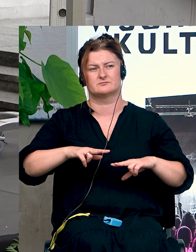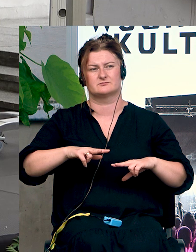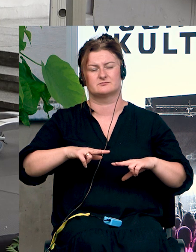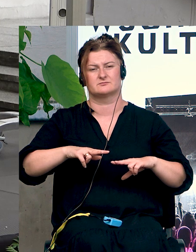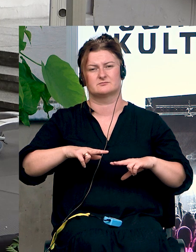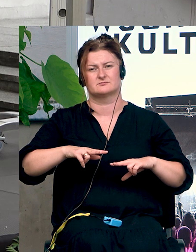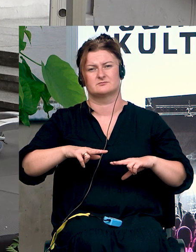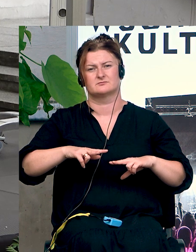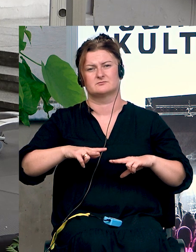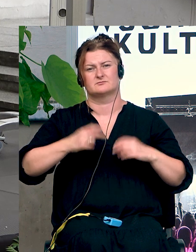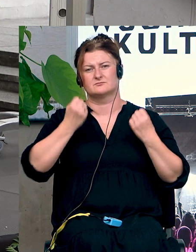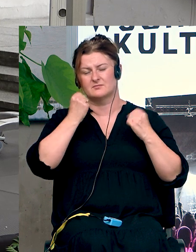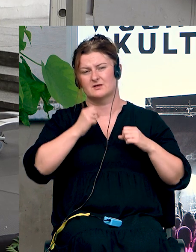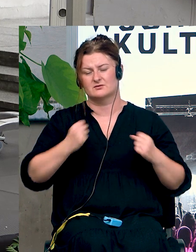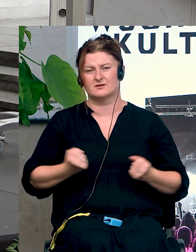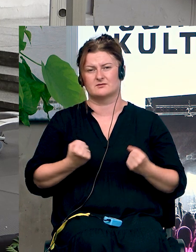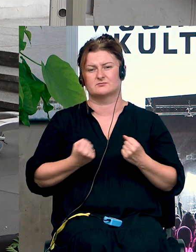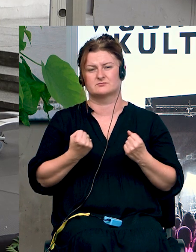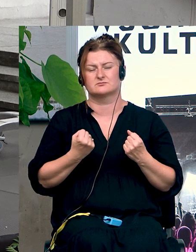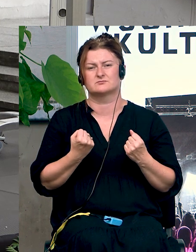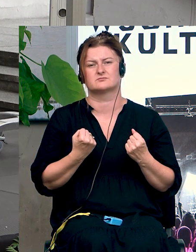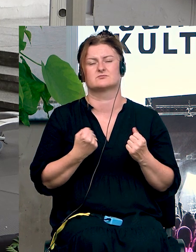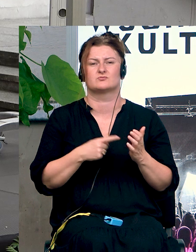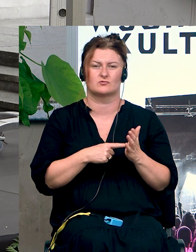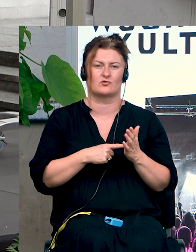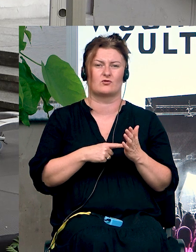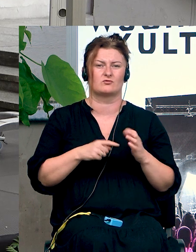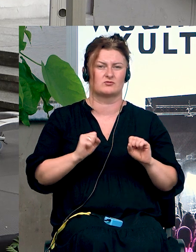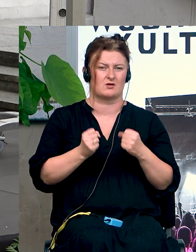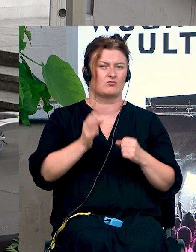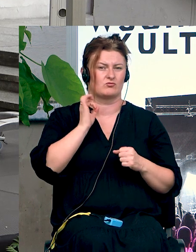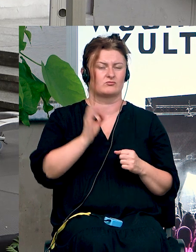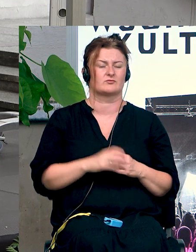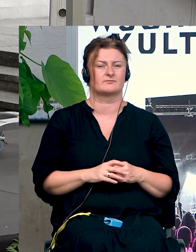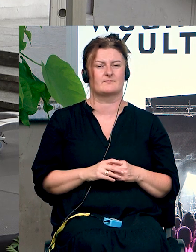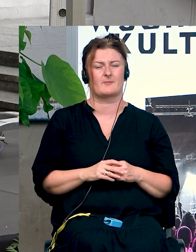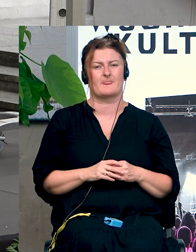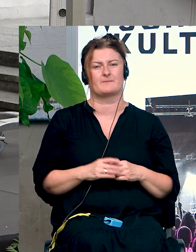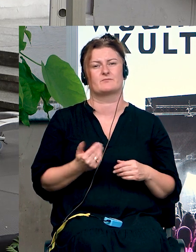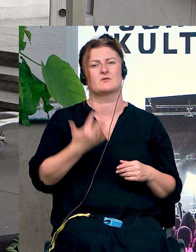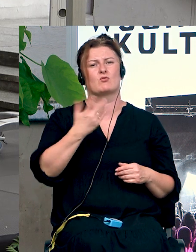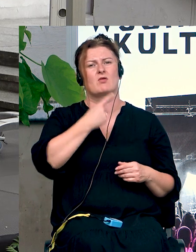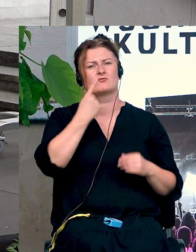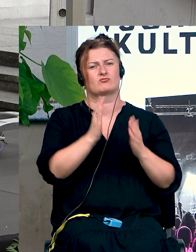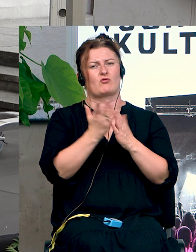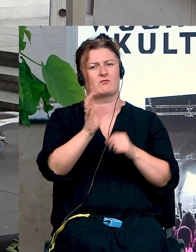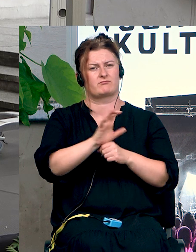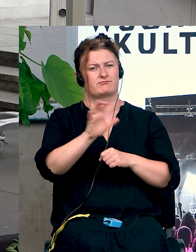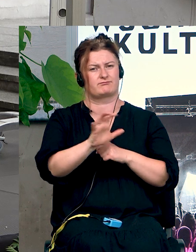залучатися. На той момент це спрацювало добре. А в ілу язиках вона została видана?